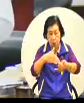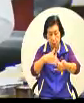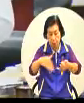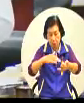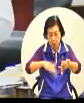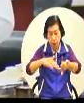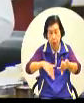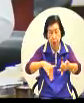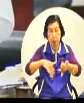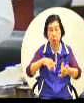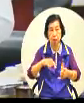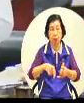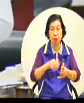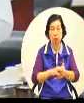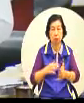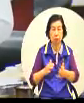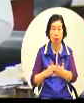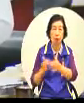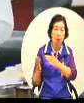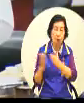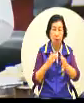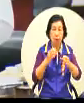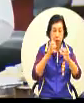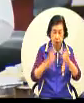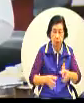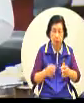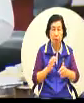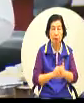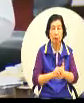成，希望早日